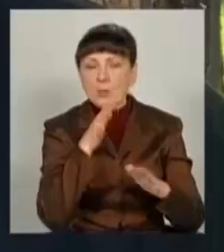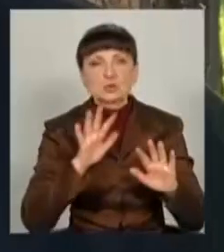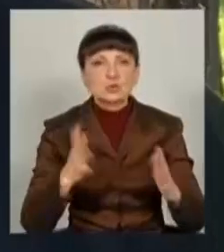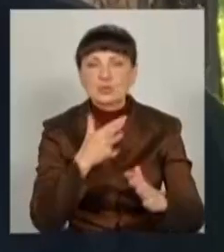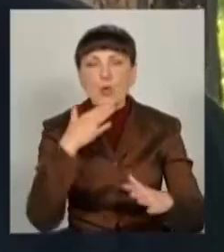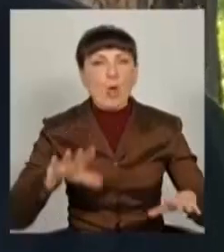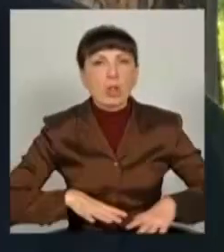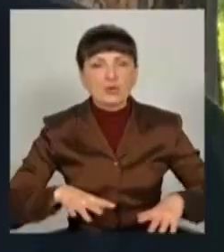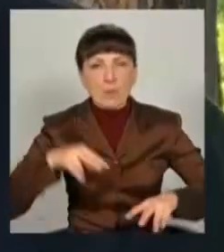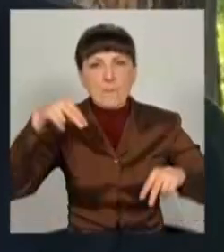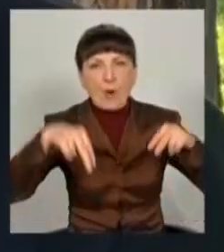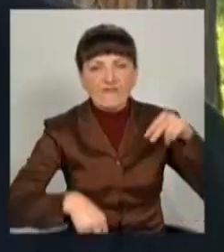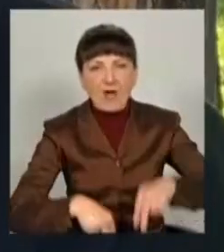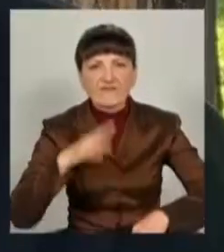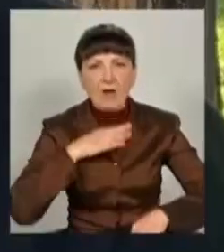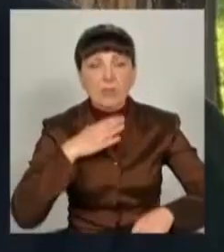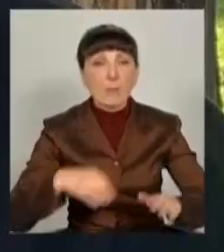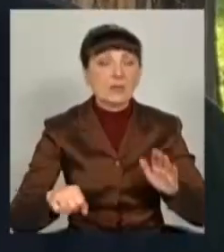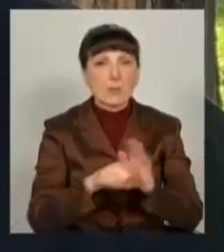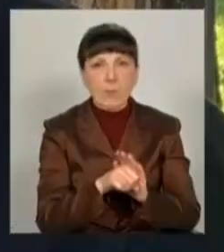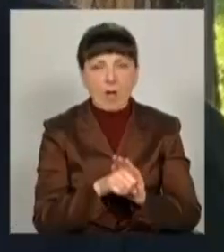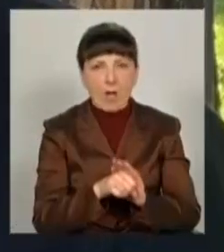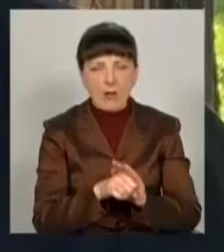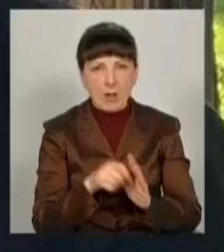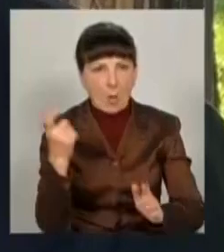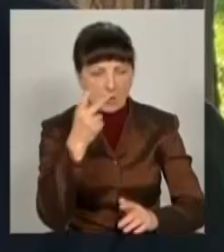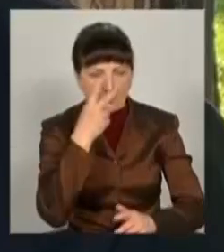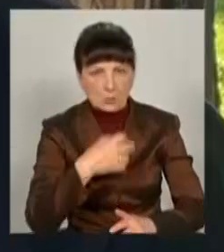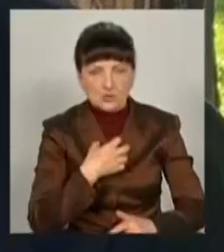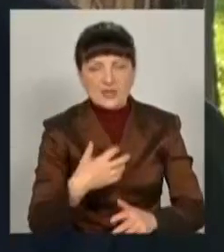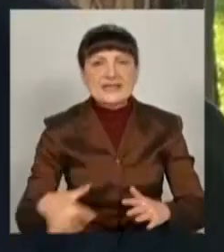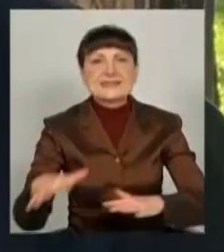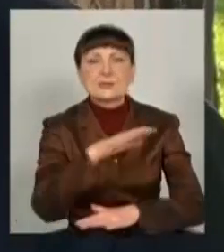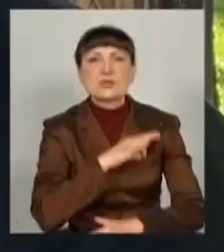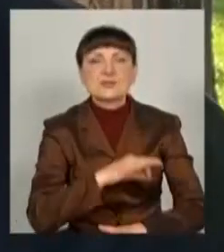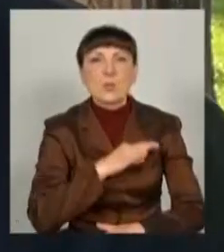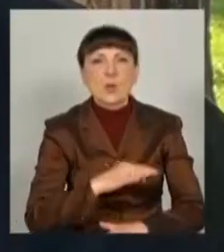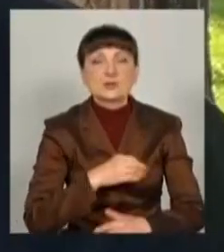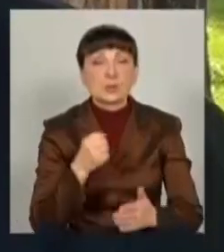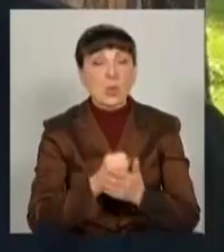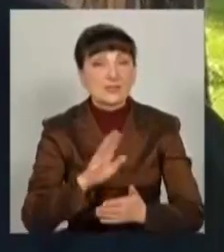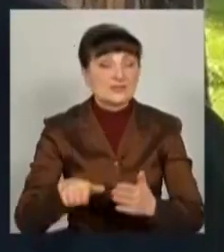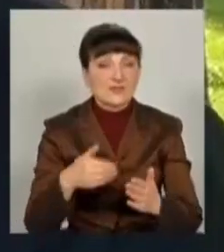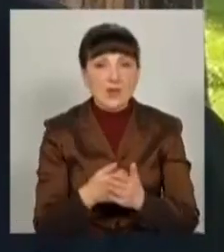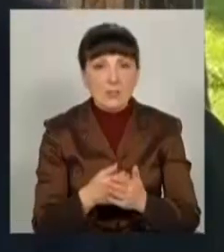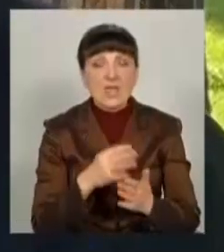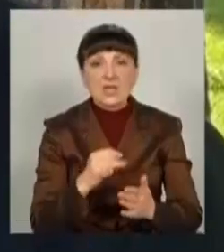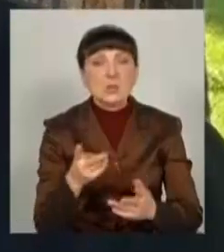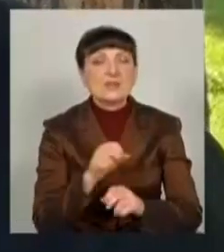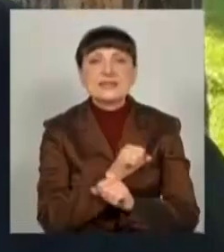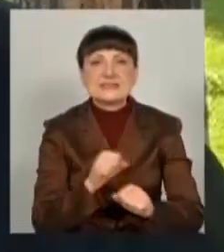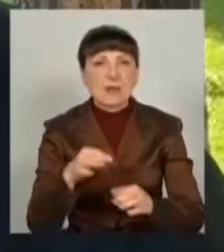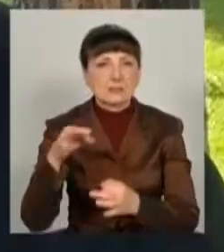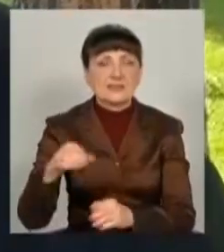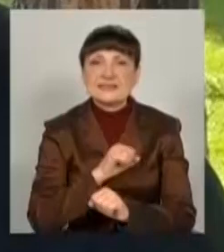многие лошади проваливались в водоёмы и погибали на глазах у хозяина территория использовалась владельцем до настоящего времени ее Нельзя